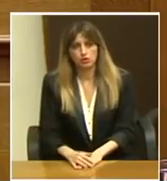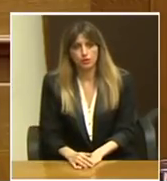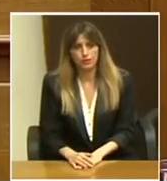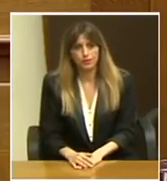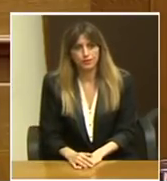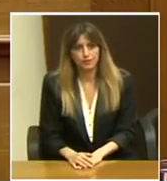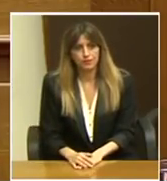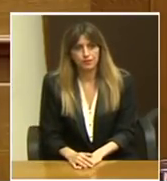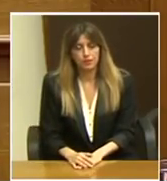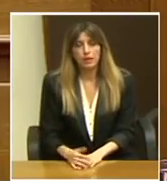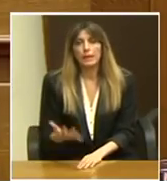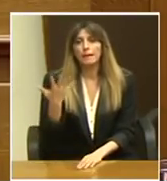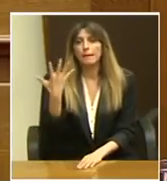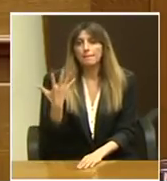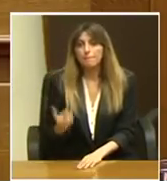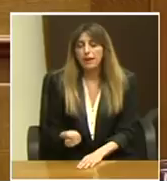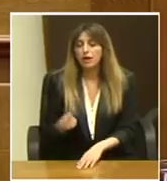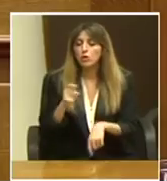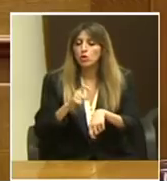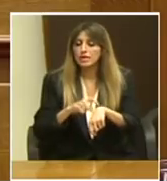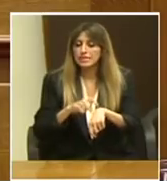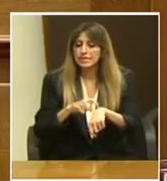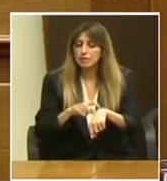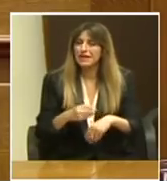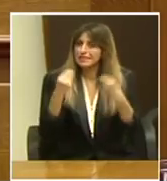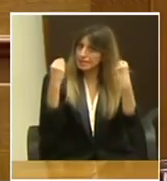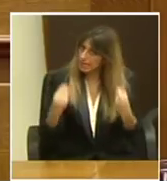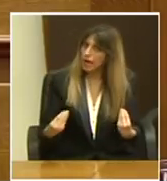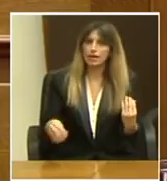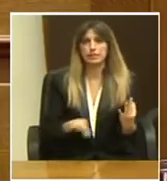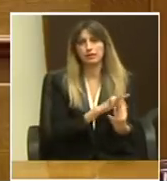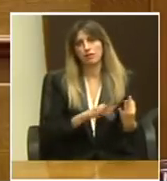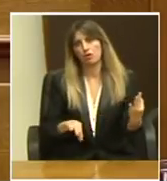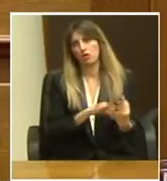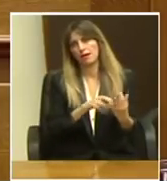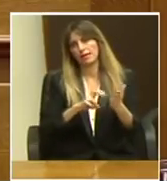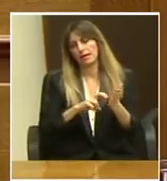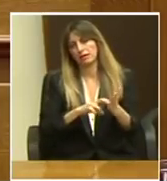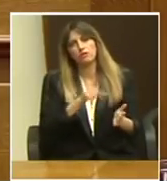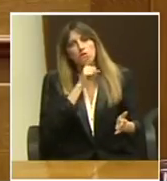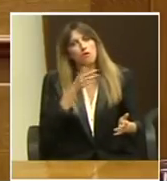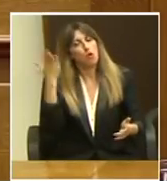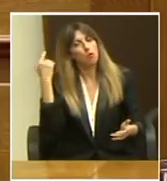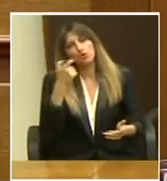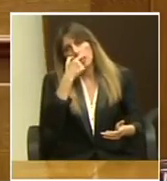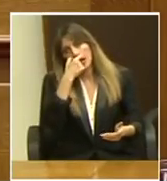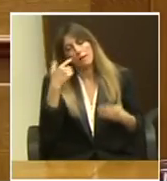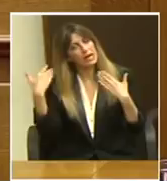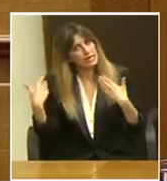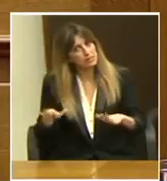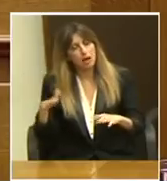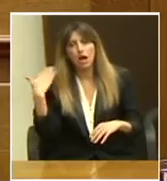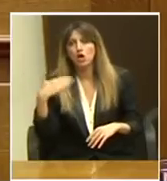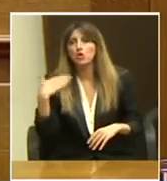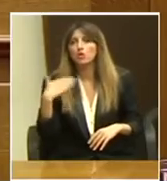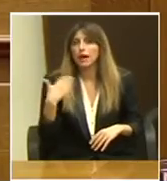Υπάρχουν στιγμές καλής διπλωματίας, όπως έκανε ο Καραμαλής στο Βουκουρέστι. Υπάρχουν όμως